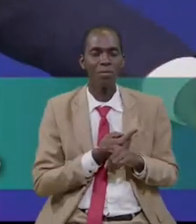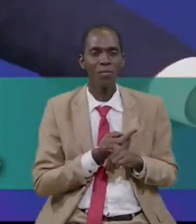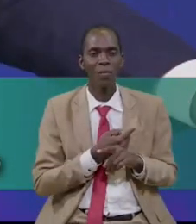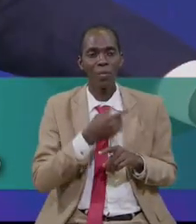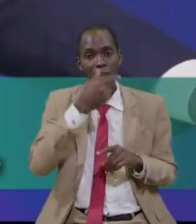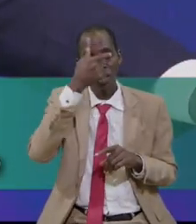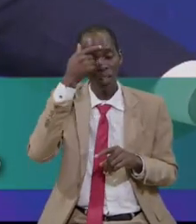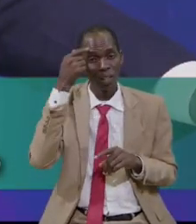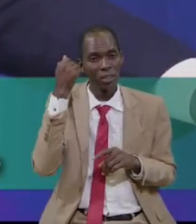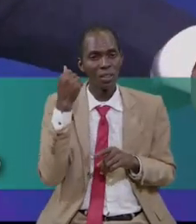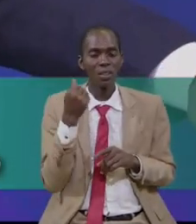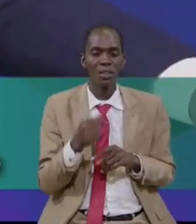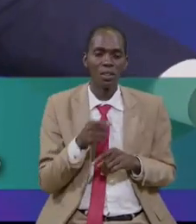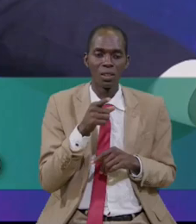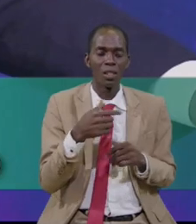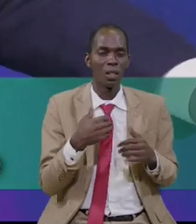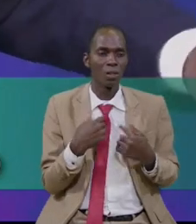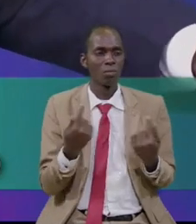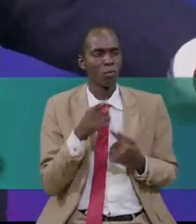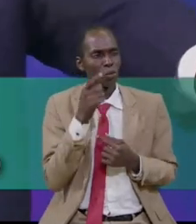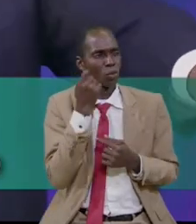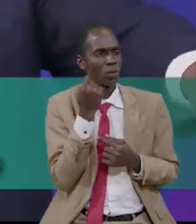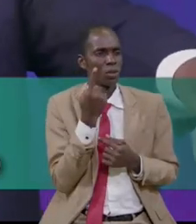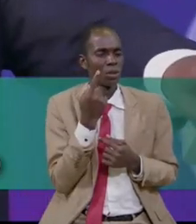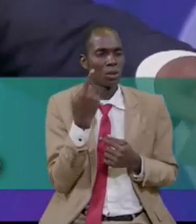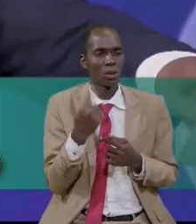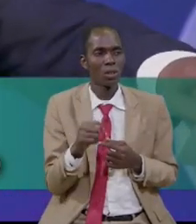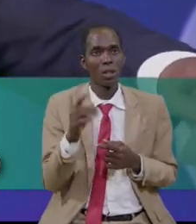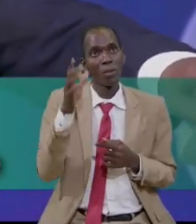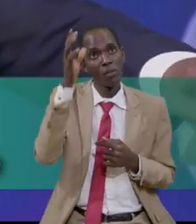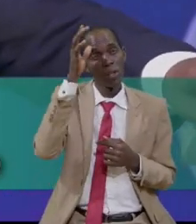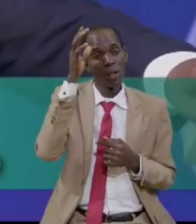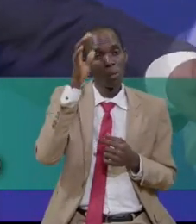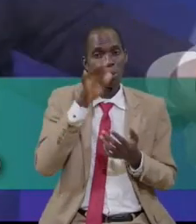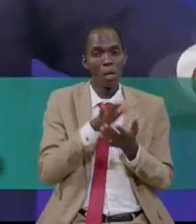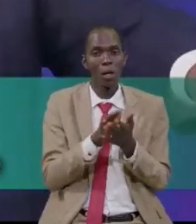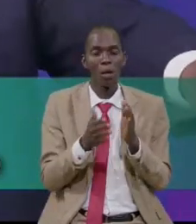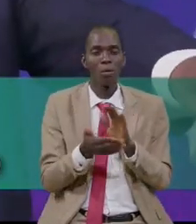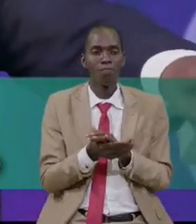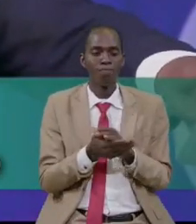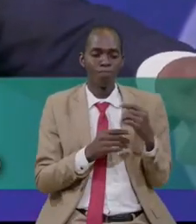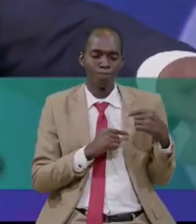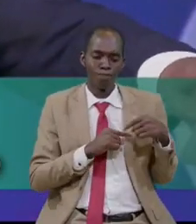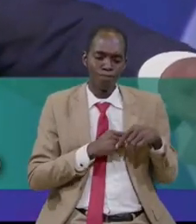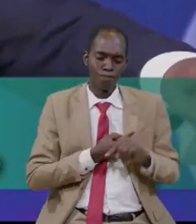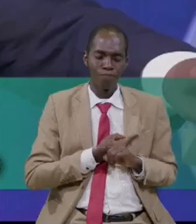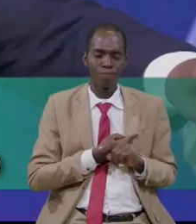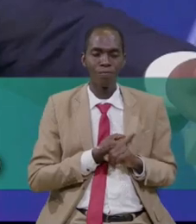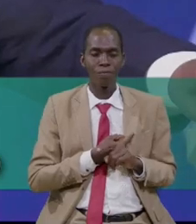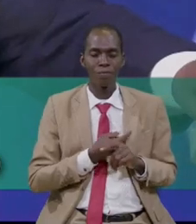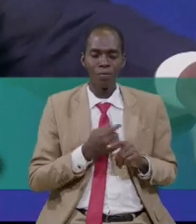Parce qu'ils péchaient, vous comprenez, le Père a été attristé. Je suis